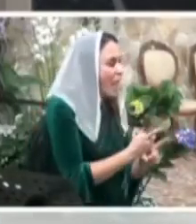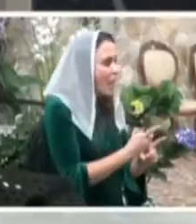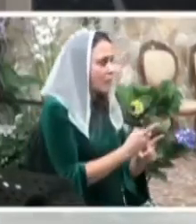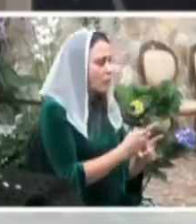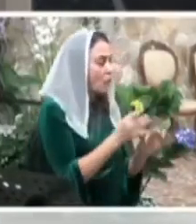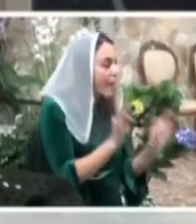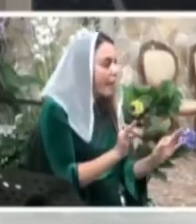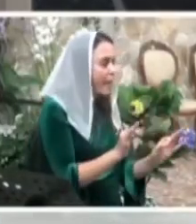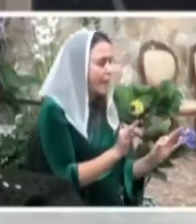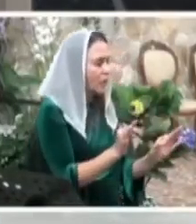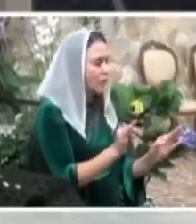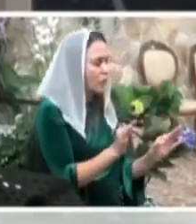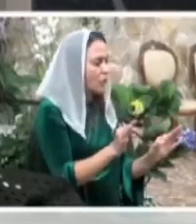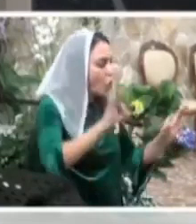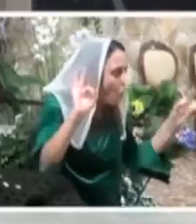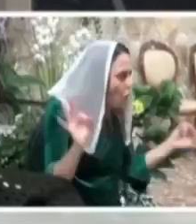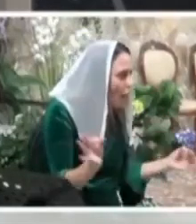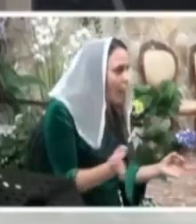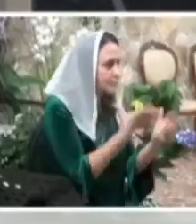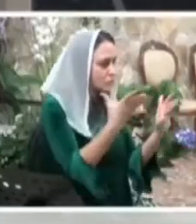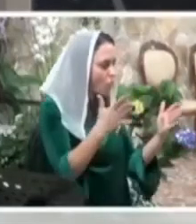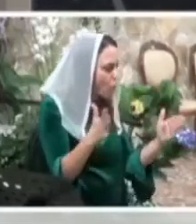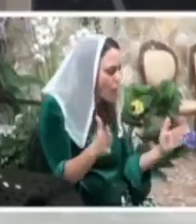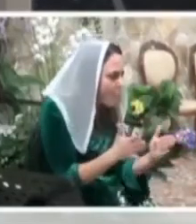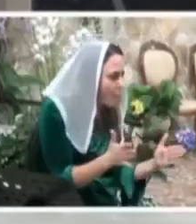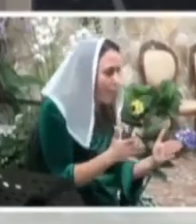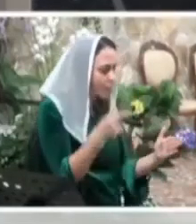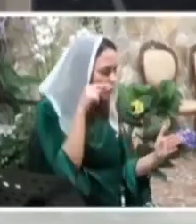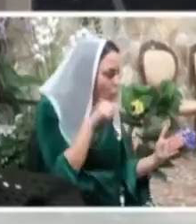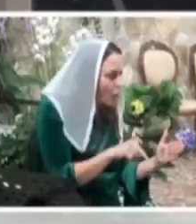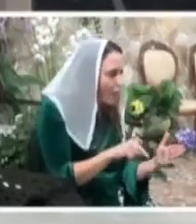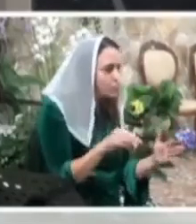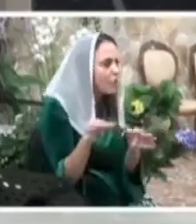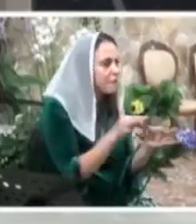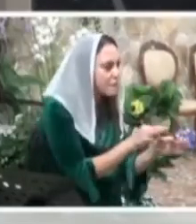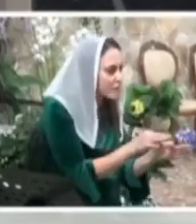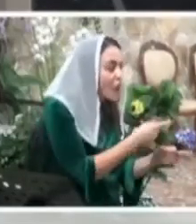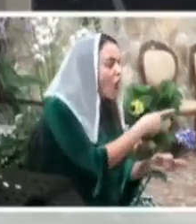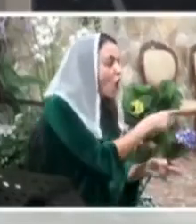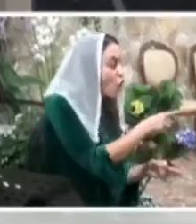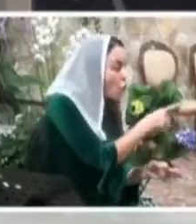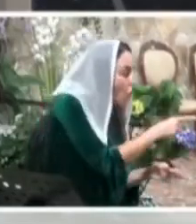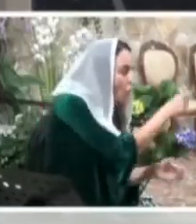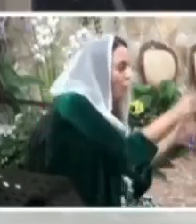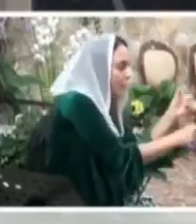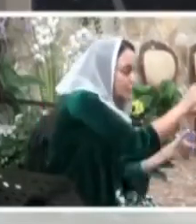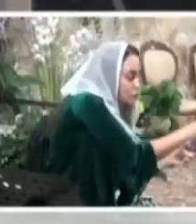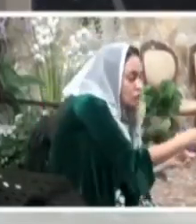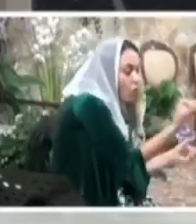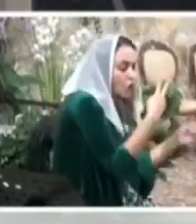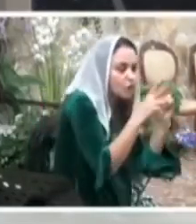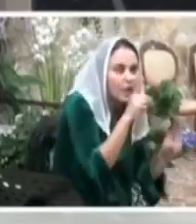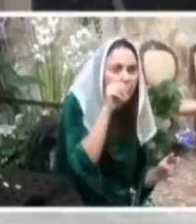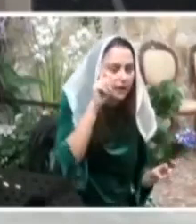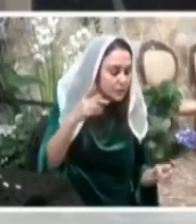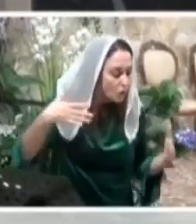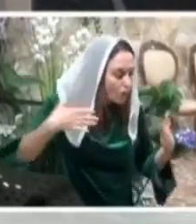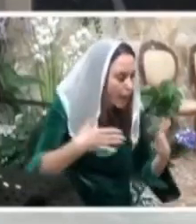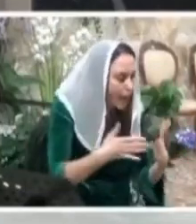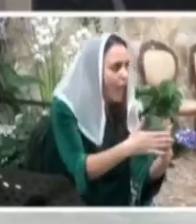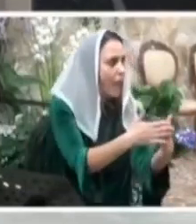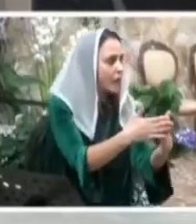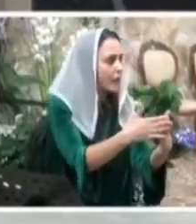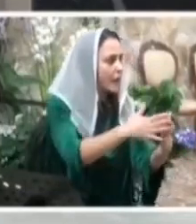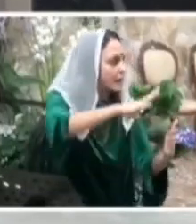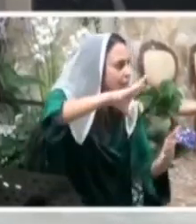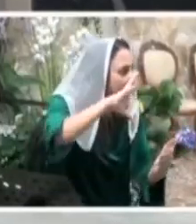ecco, usufruire di questo momento affinché possano entrare, cercare il Signore.